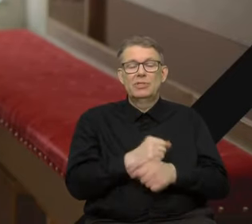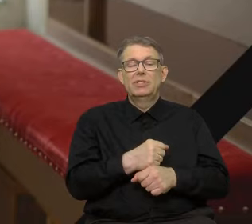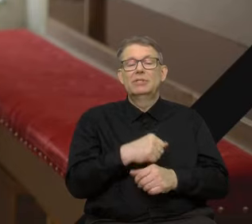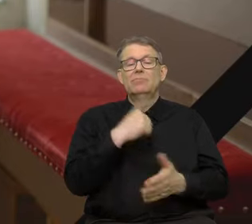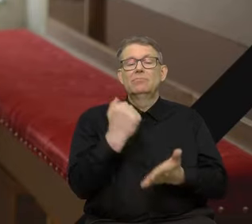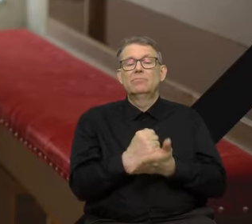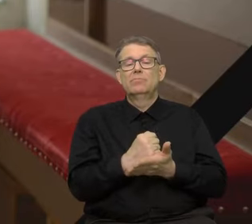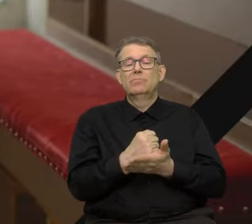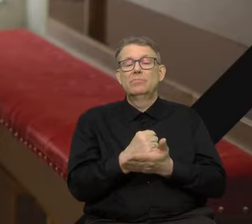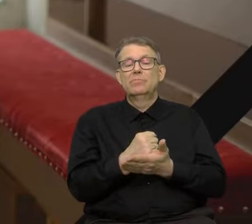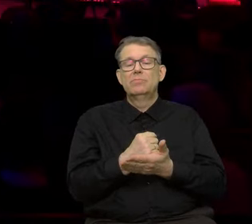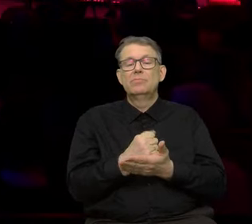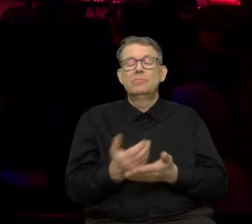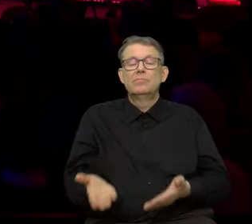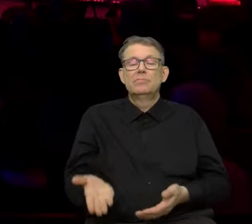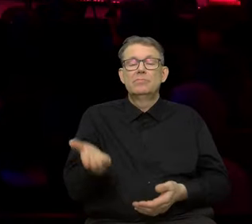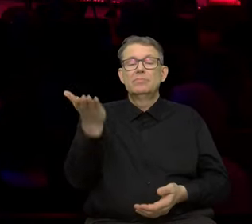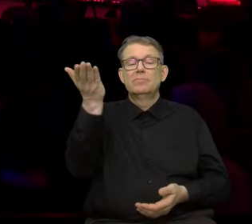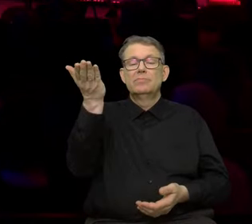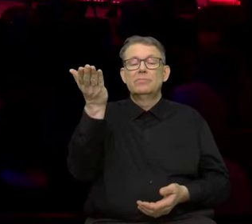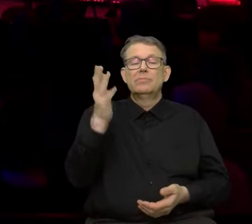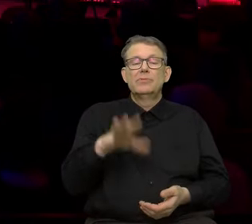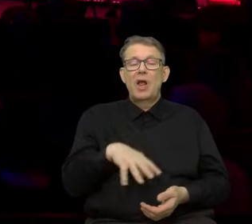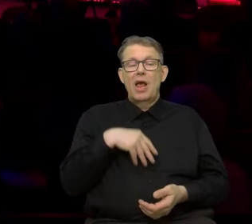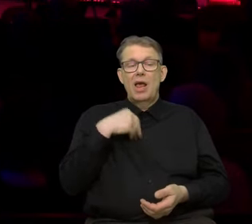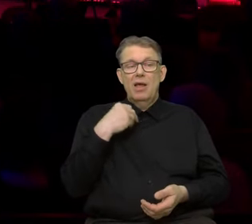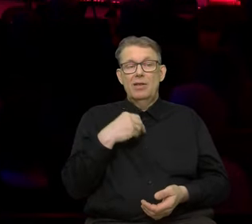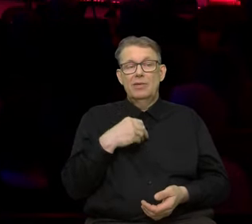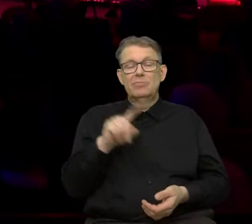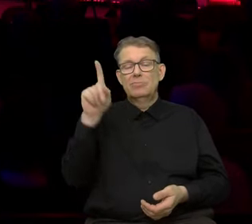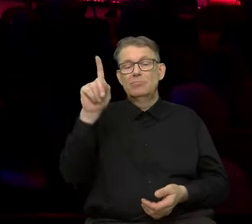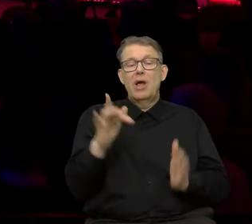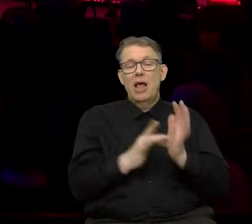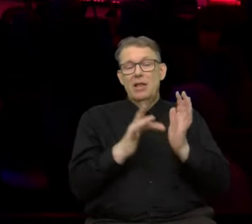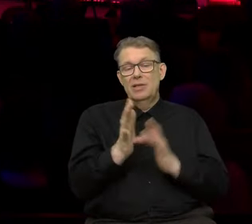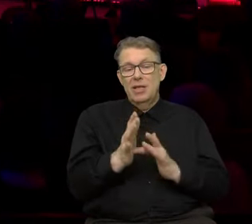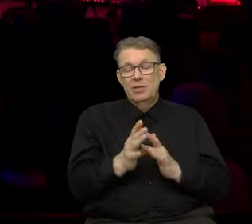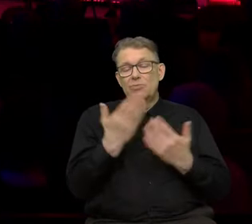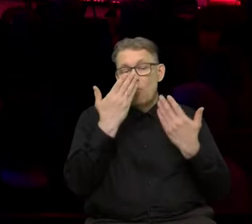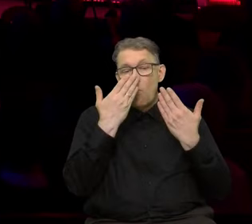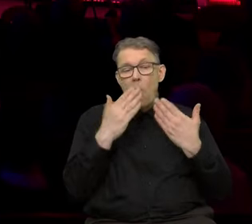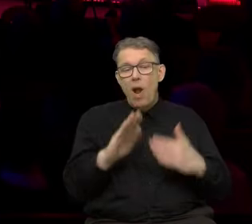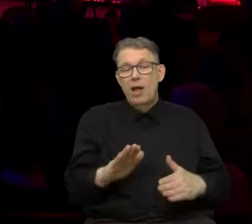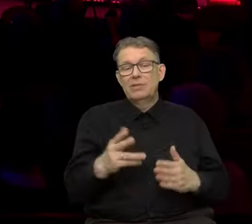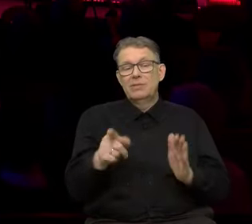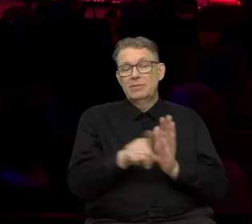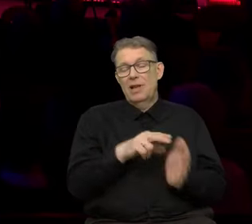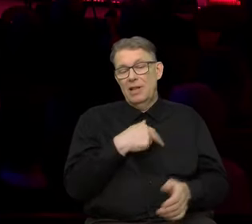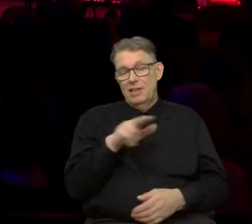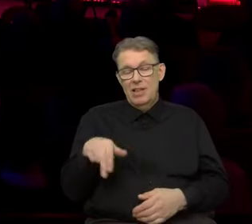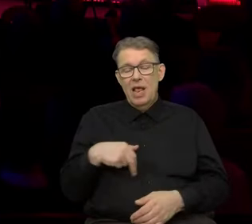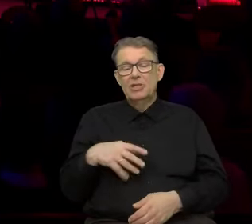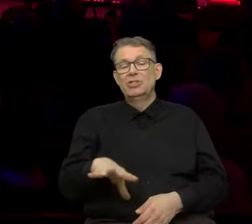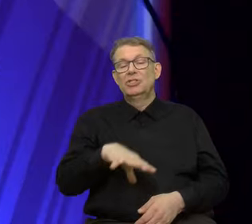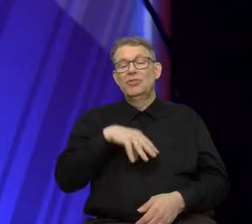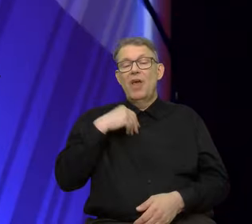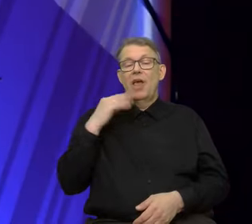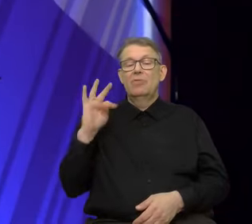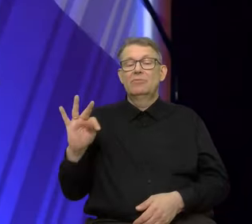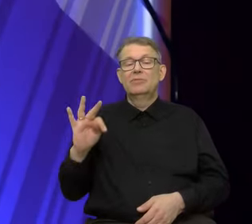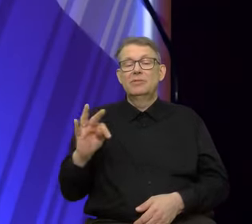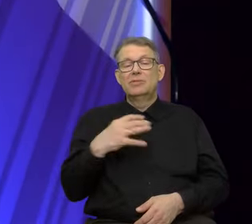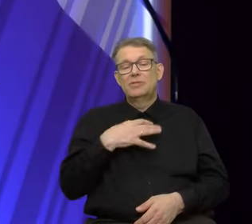Pana Jezusa. I to przyjmujemy. Pan Jezus pokazał nam świętego.